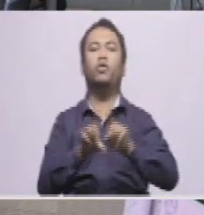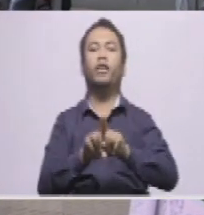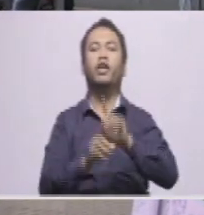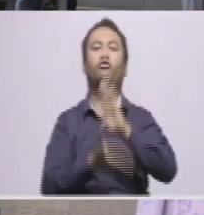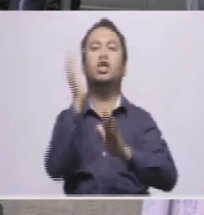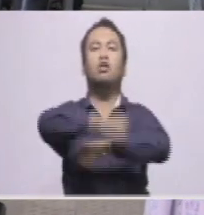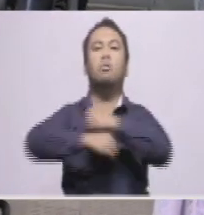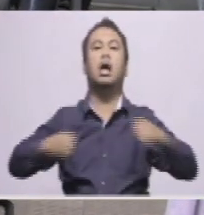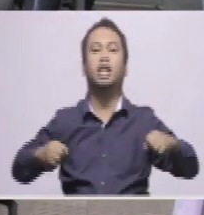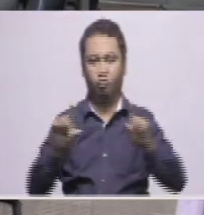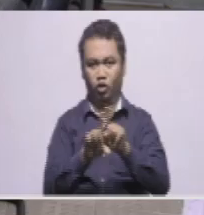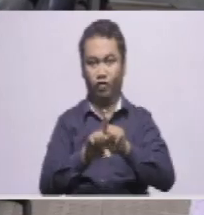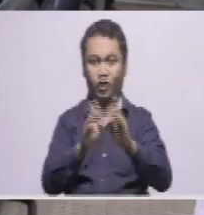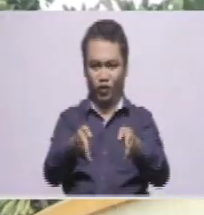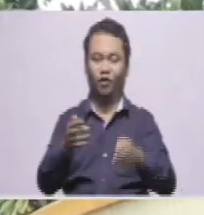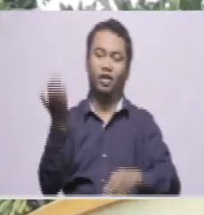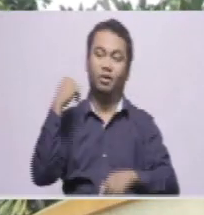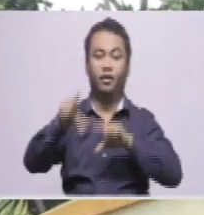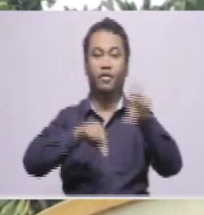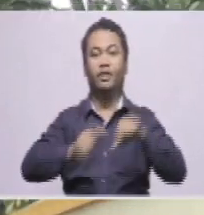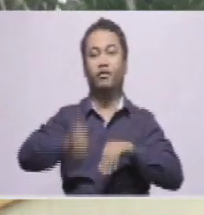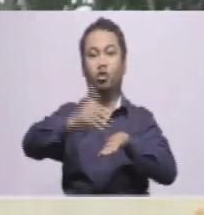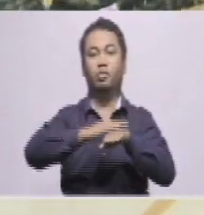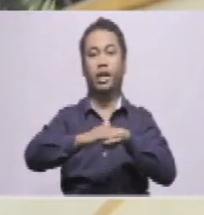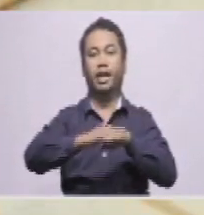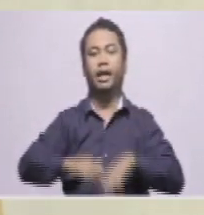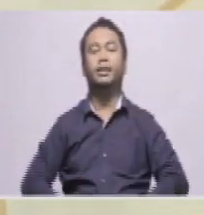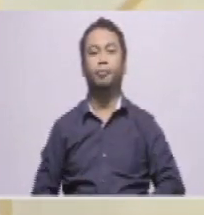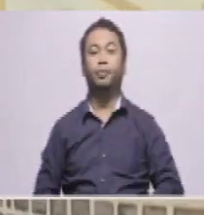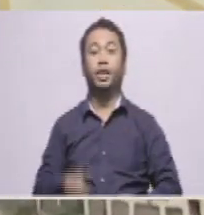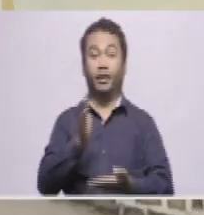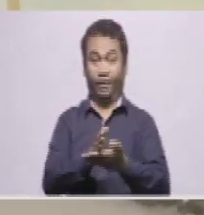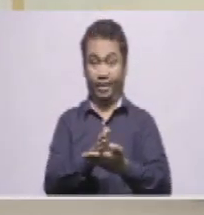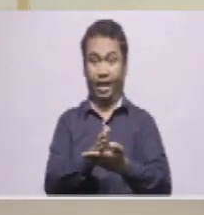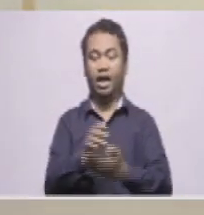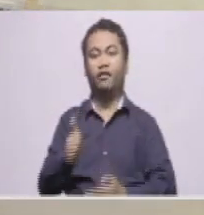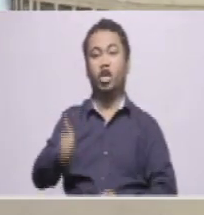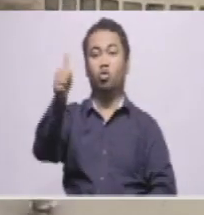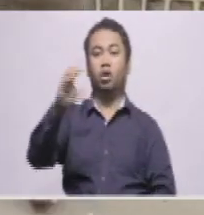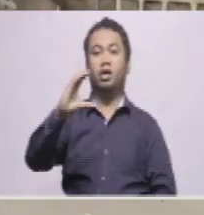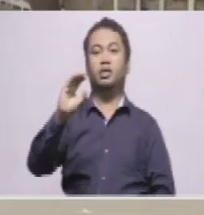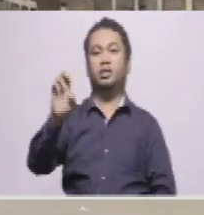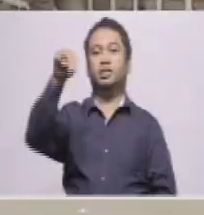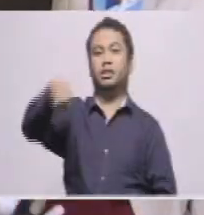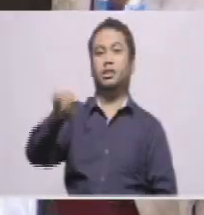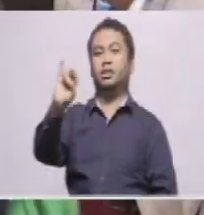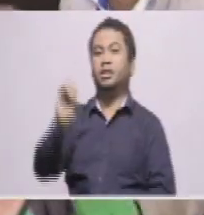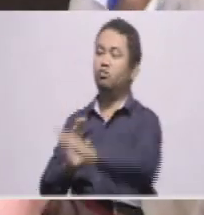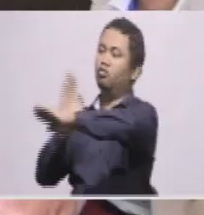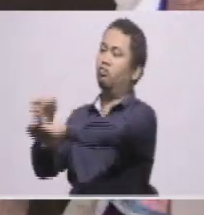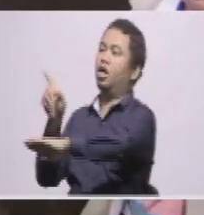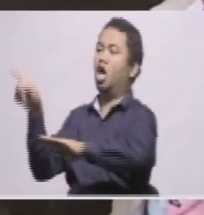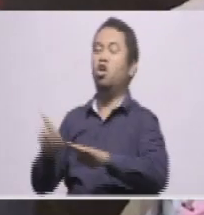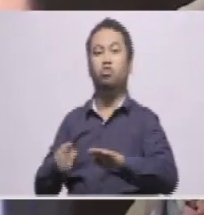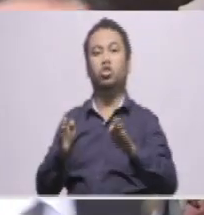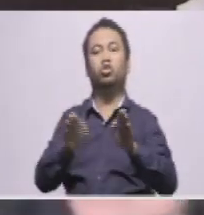nataontsika tamin'ny présidentiel ihany avy eo dia nitsidika ny toeram-pandatsam-bato eto amin'ny lycée teknika professionnel larobi ireto tompona andraikitra